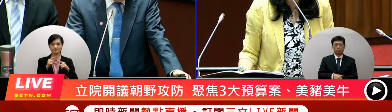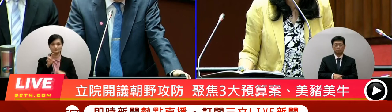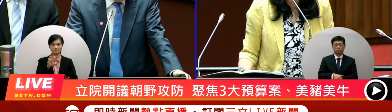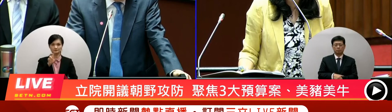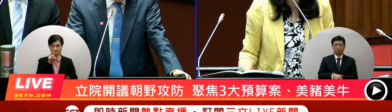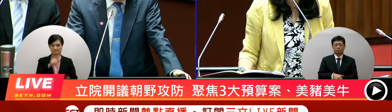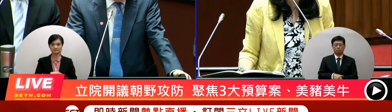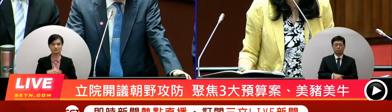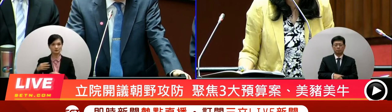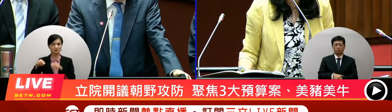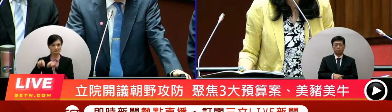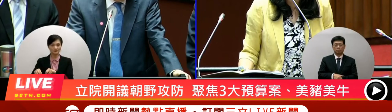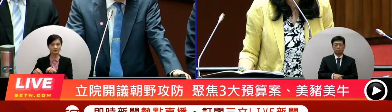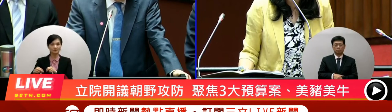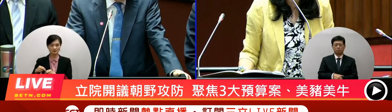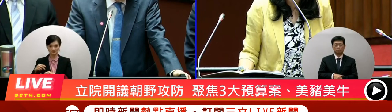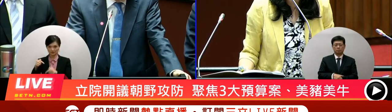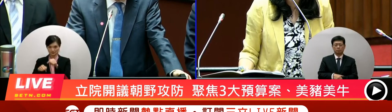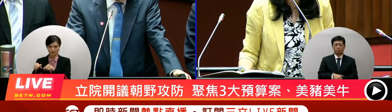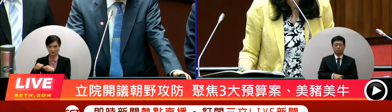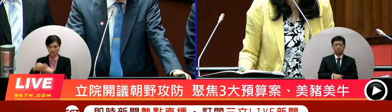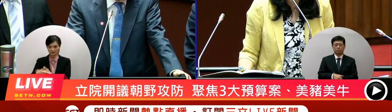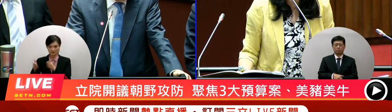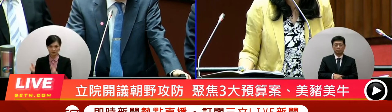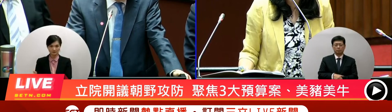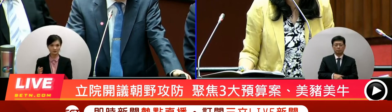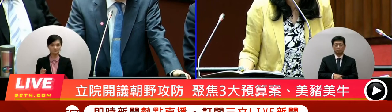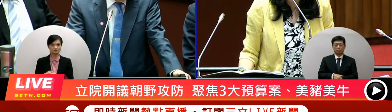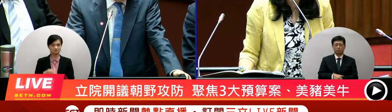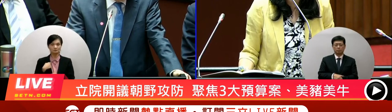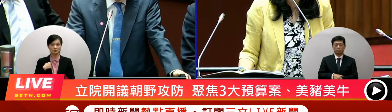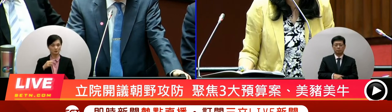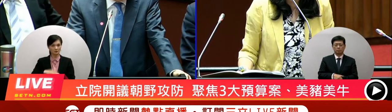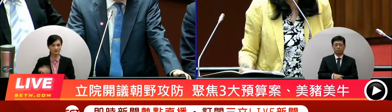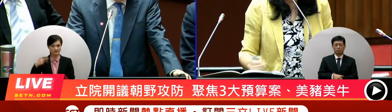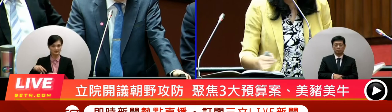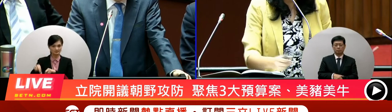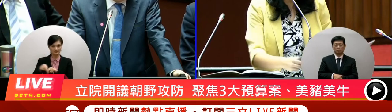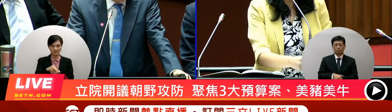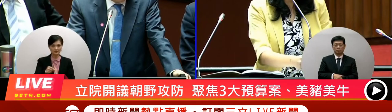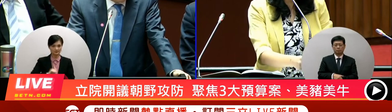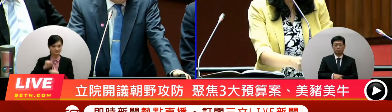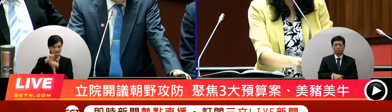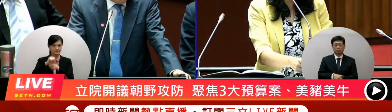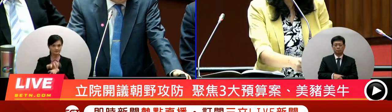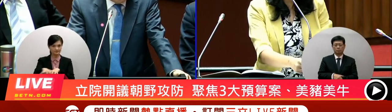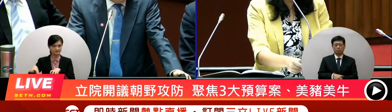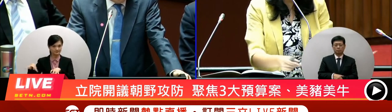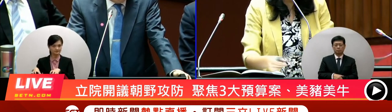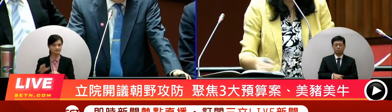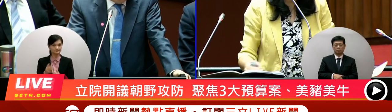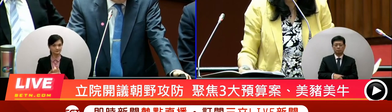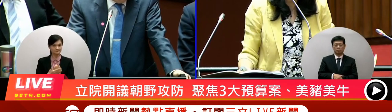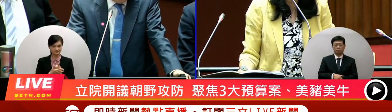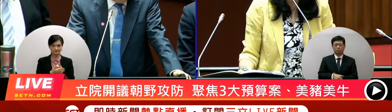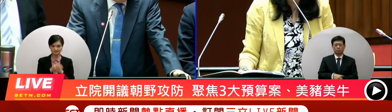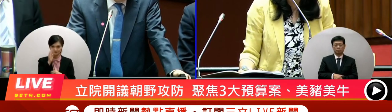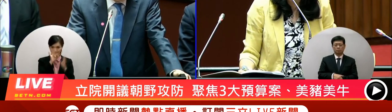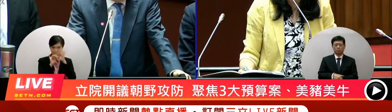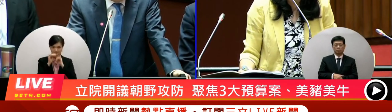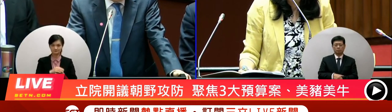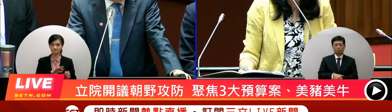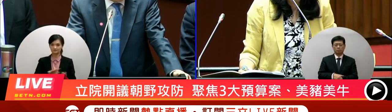验室，那这段时间我们要扩大合约的实验室，那能够增加我们检验的量能。那地方政府大概在各个地方政府，除了